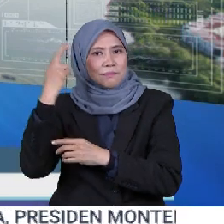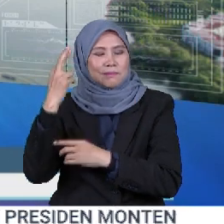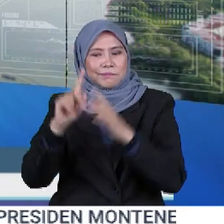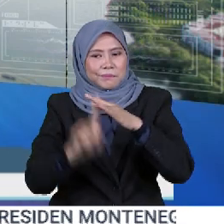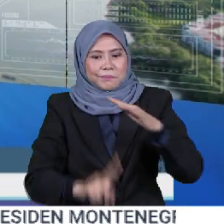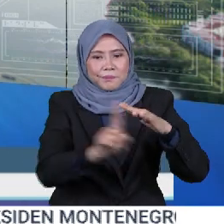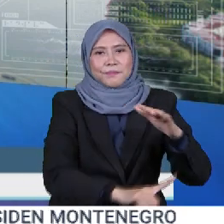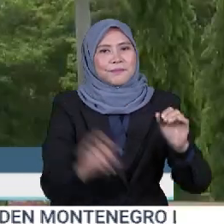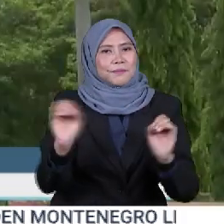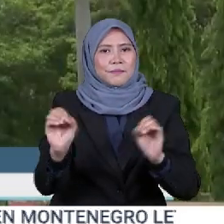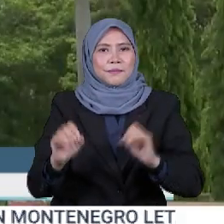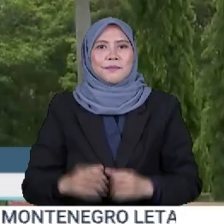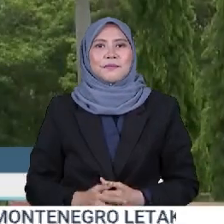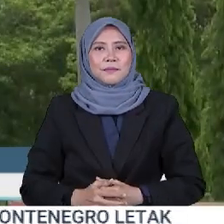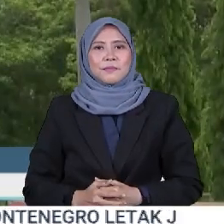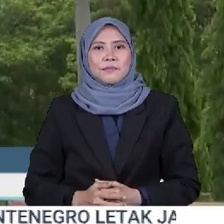tercicir.